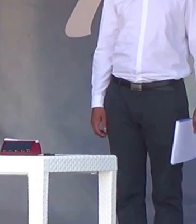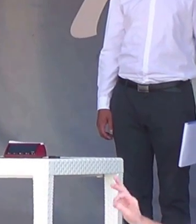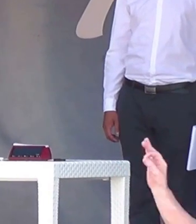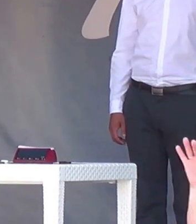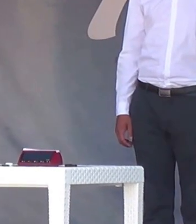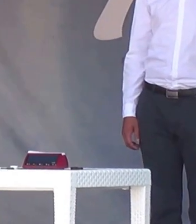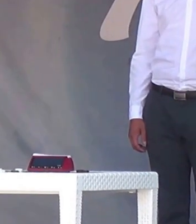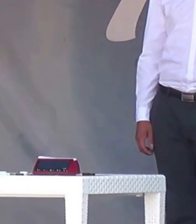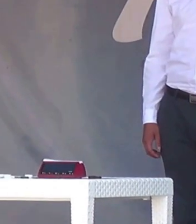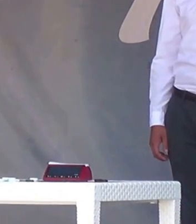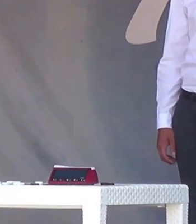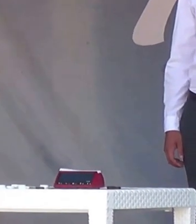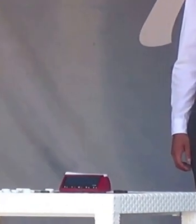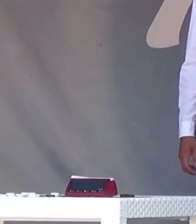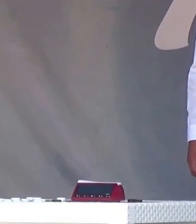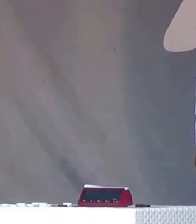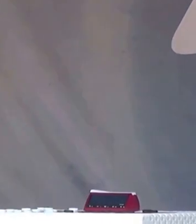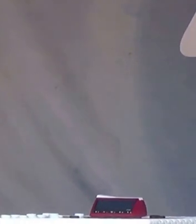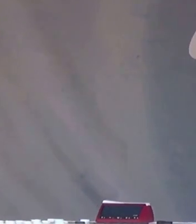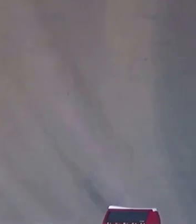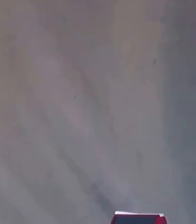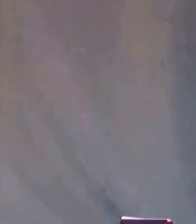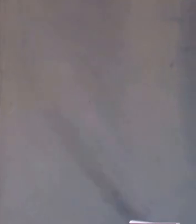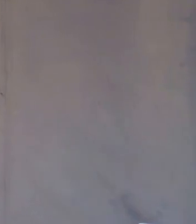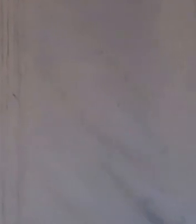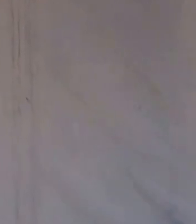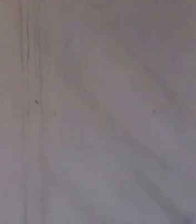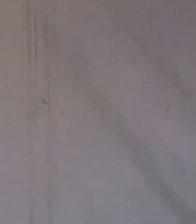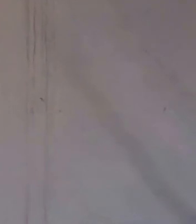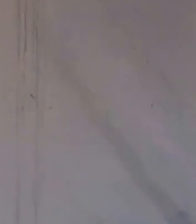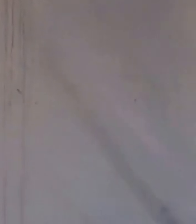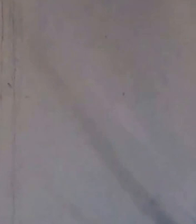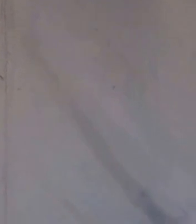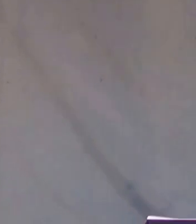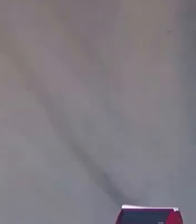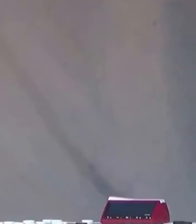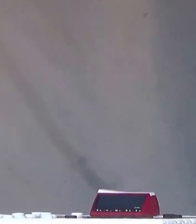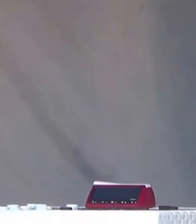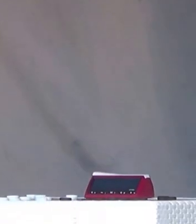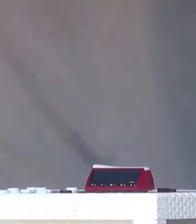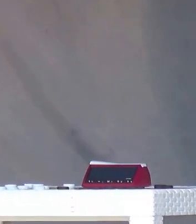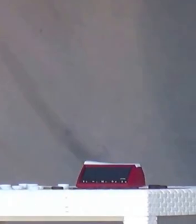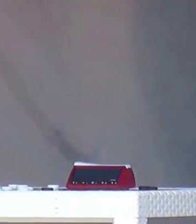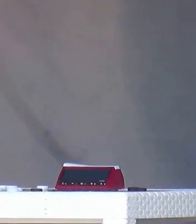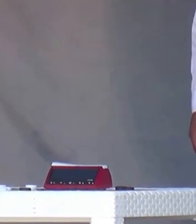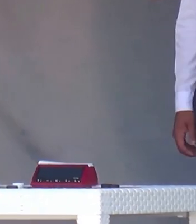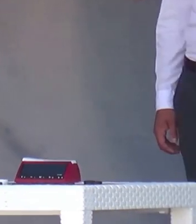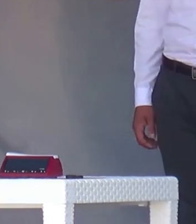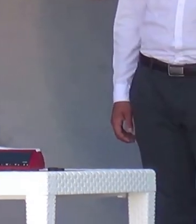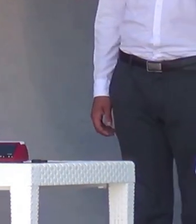и огромного позитива и творчества. И хочу поблагодарить организаторов за то, что они нас